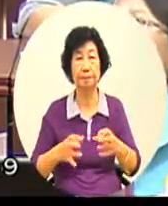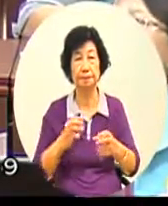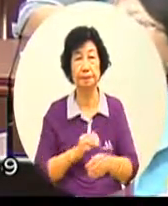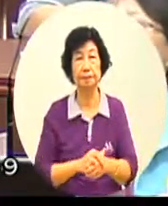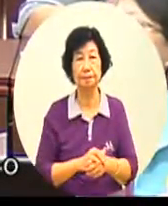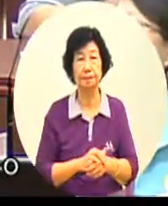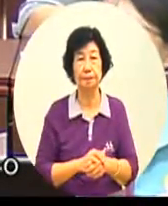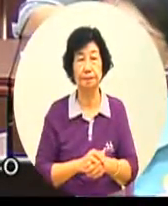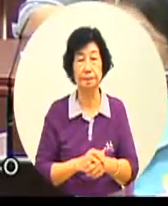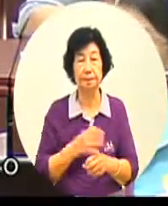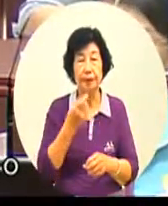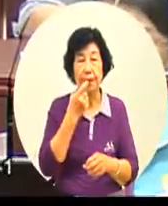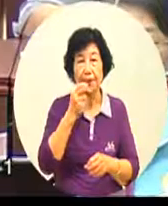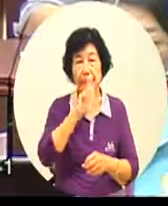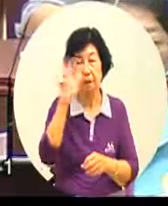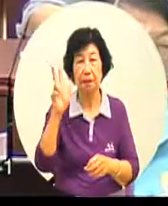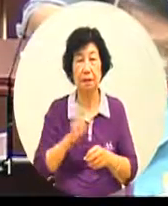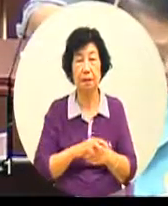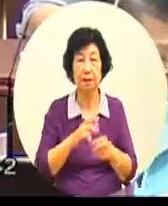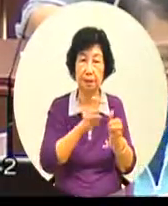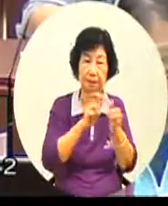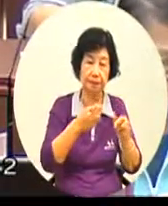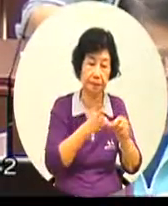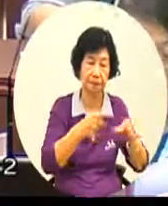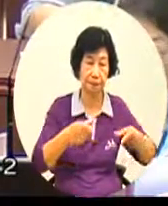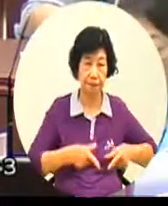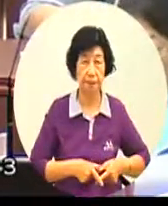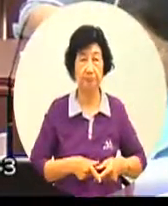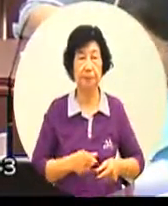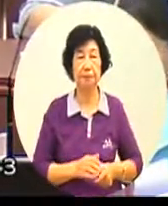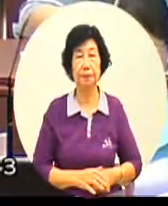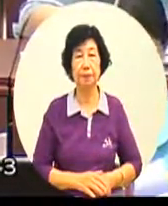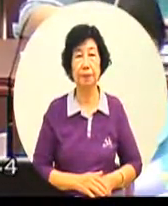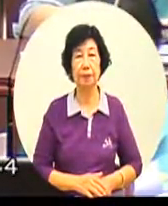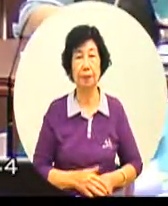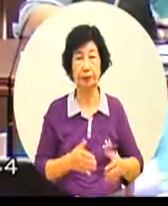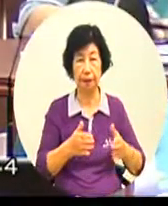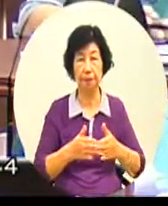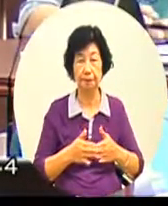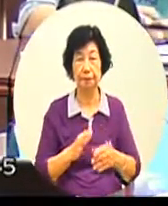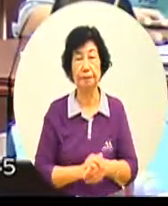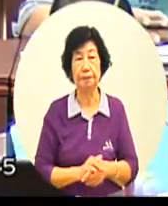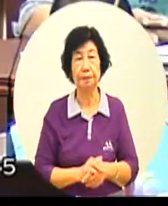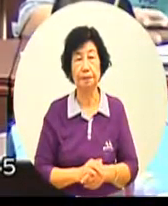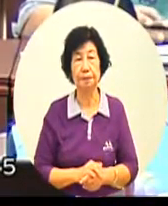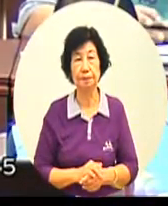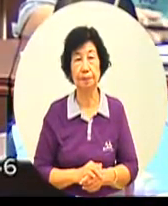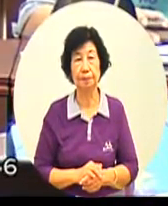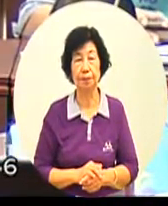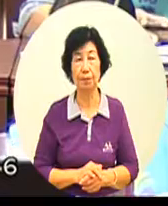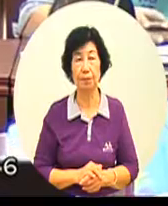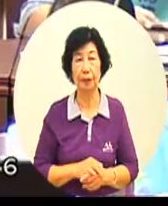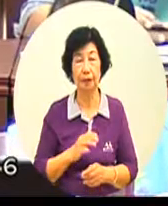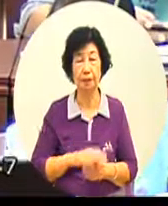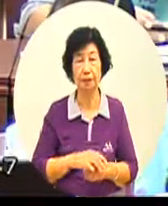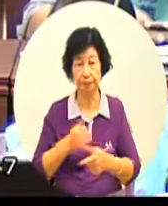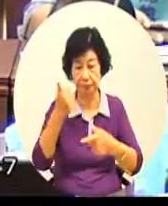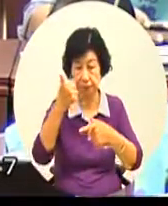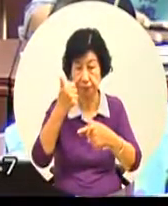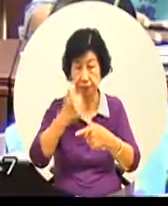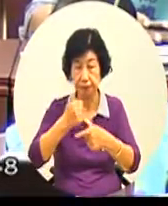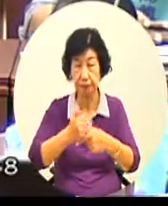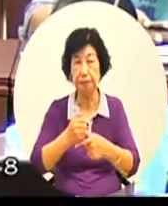日间照顾中心这个部分，我们必须它建物的使用执照有它